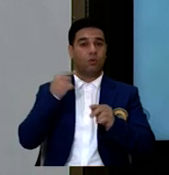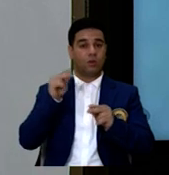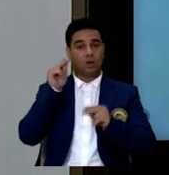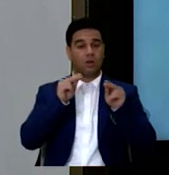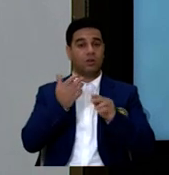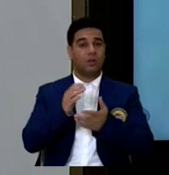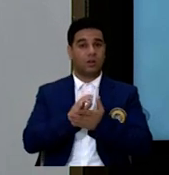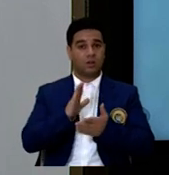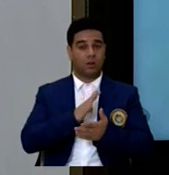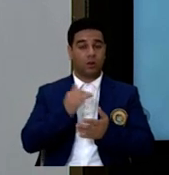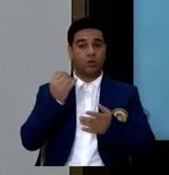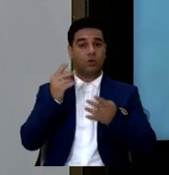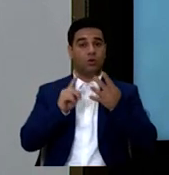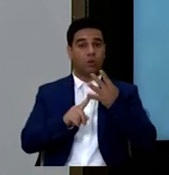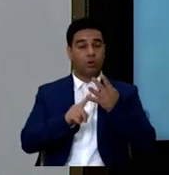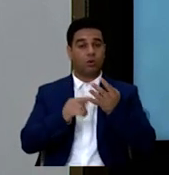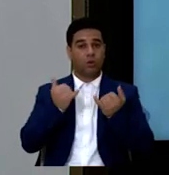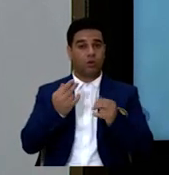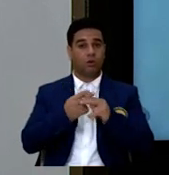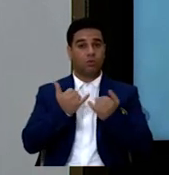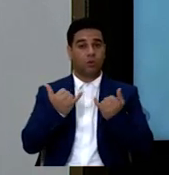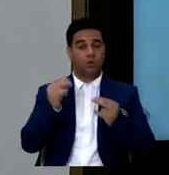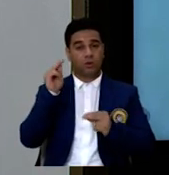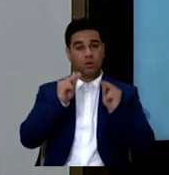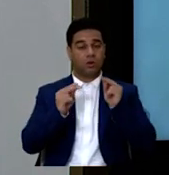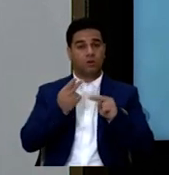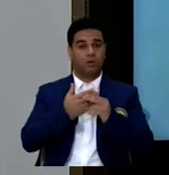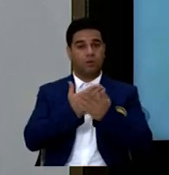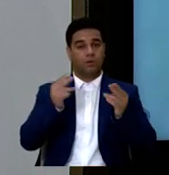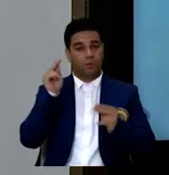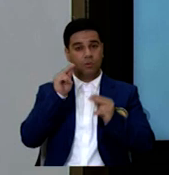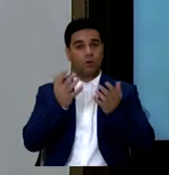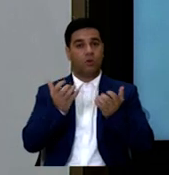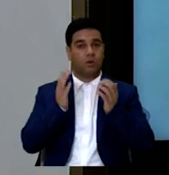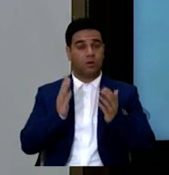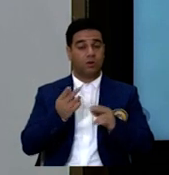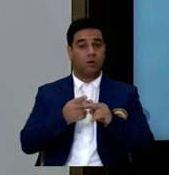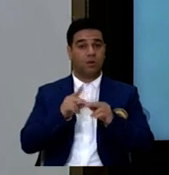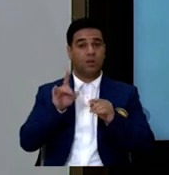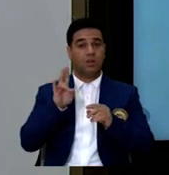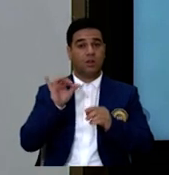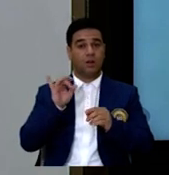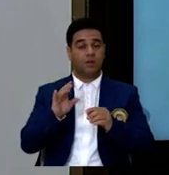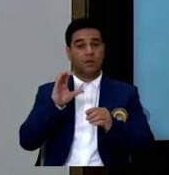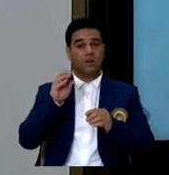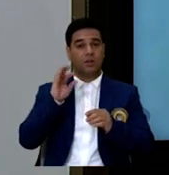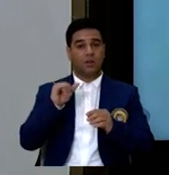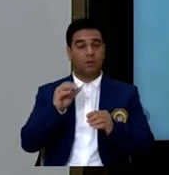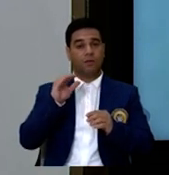tanishgan edingiz. 4-bosqichini esa bugungi dars orqali bilib olasiz. Demak, nerv sistemasi